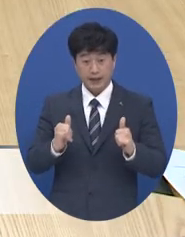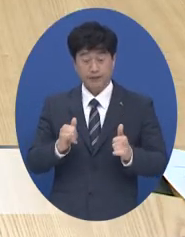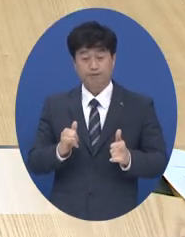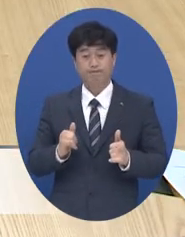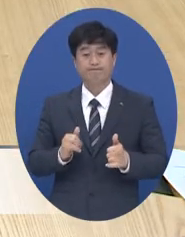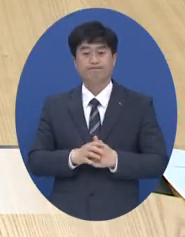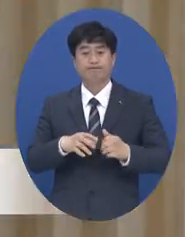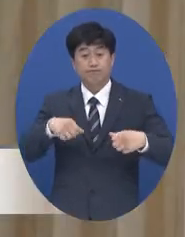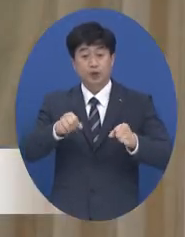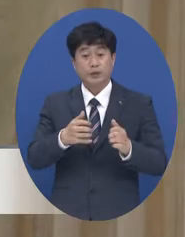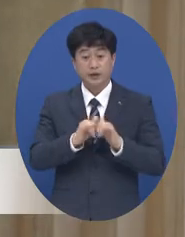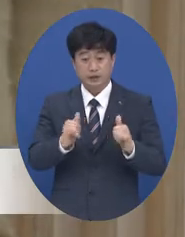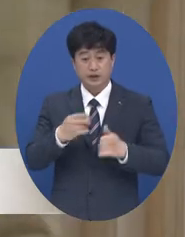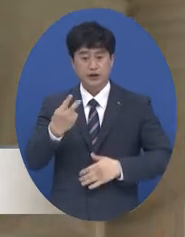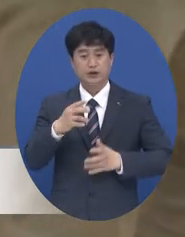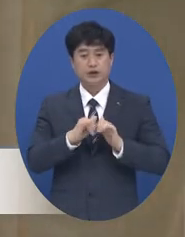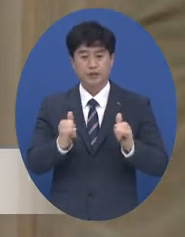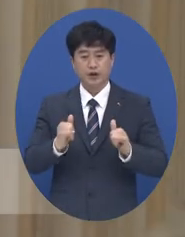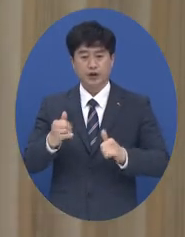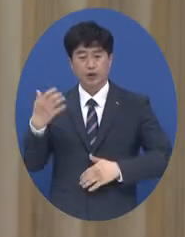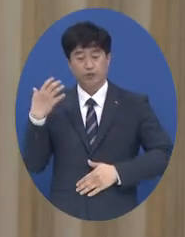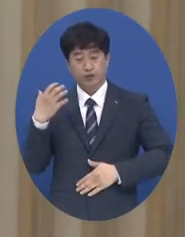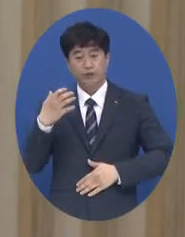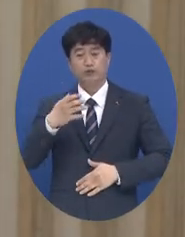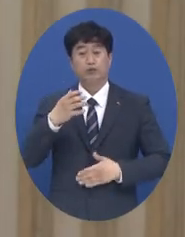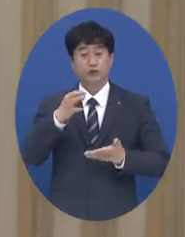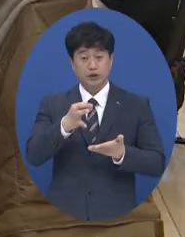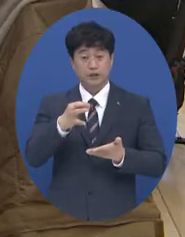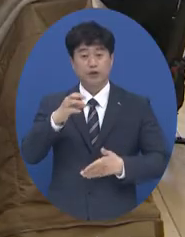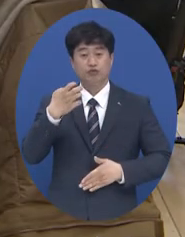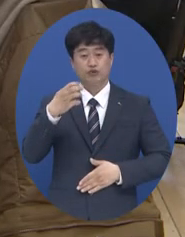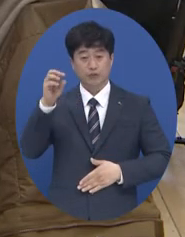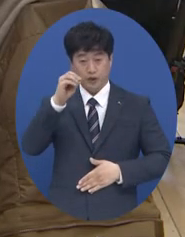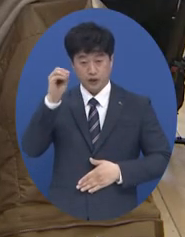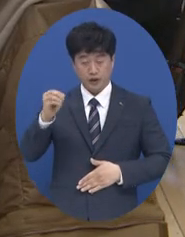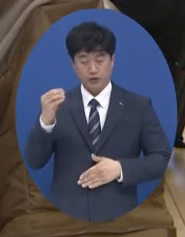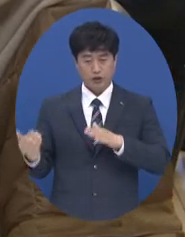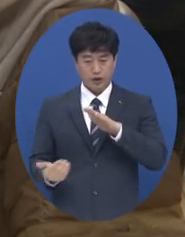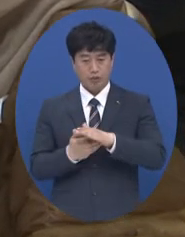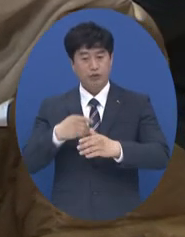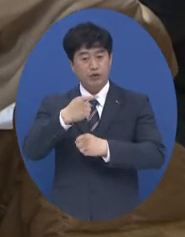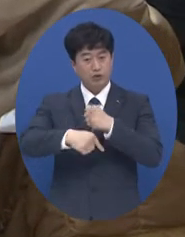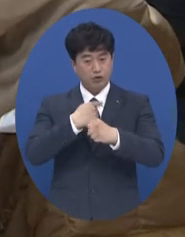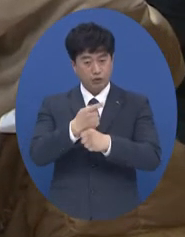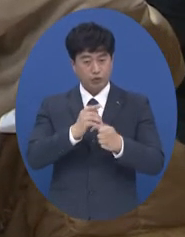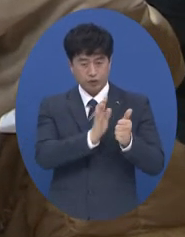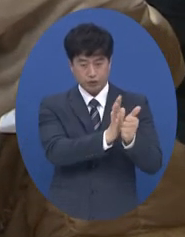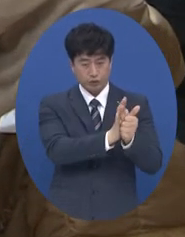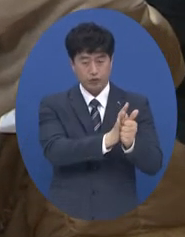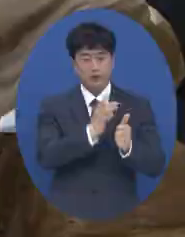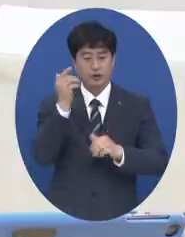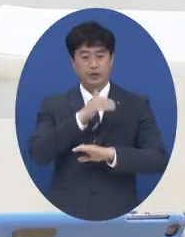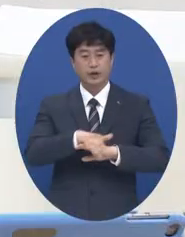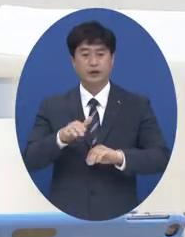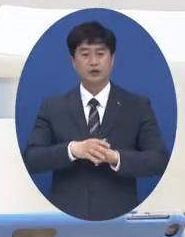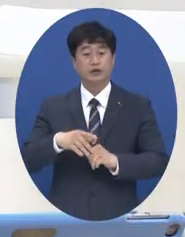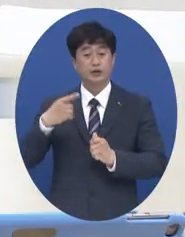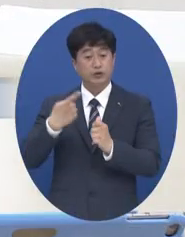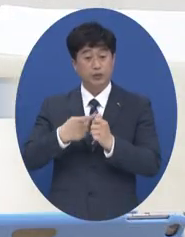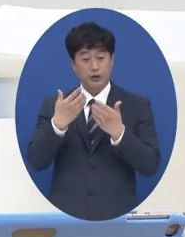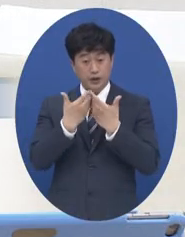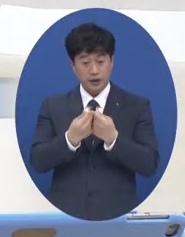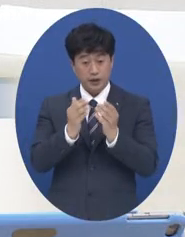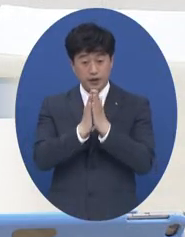등 2,000명에게 산재보험료 부담금의 90%를 최대 1년 동안 지원한다는 구상입니다. 첫